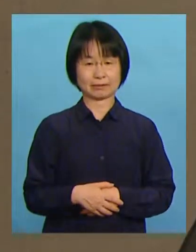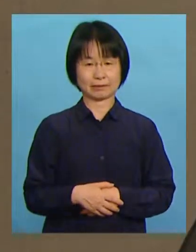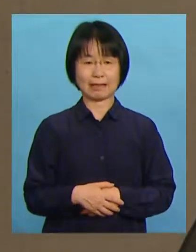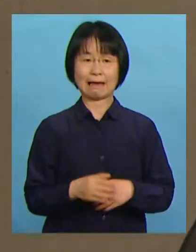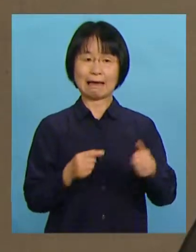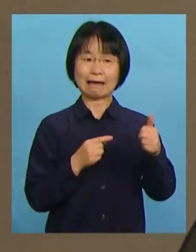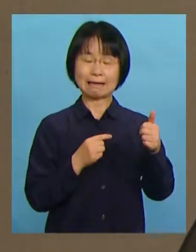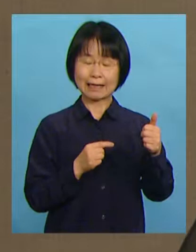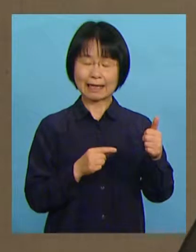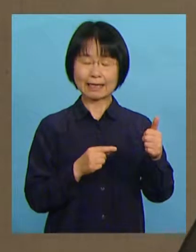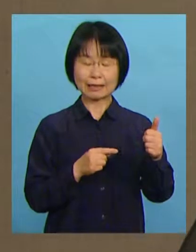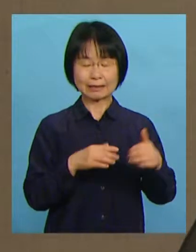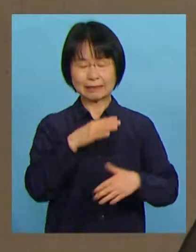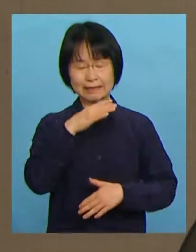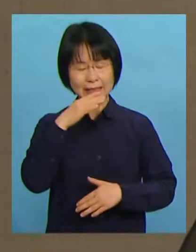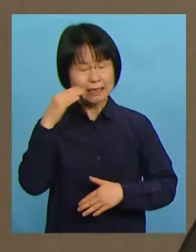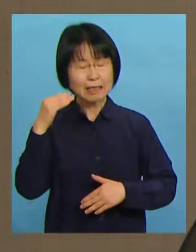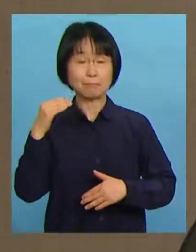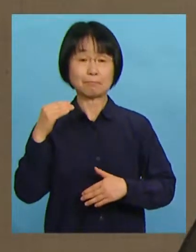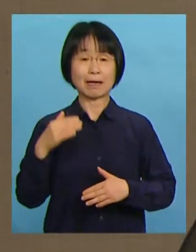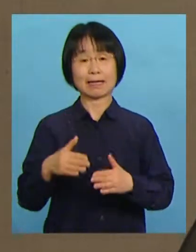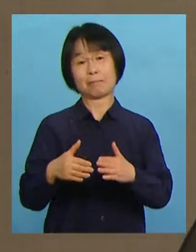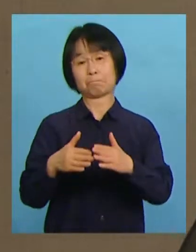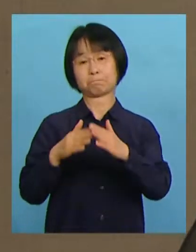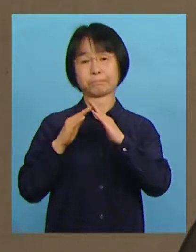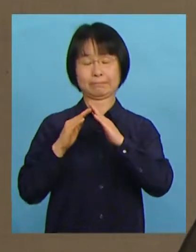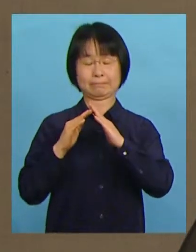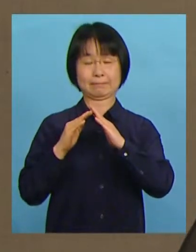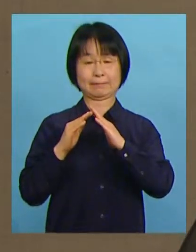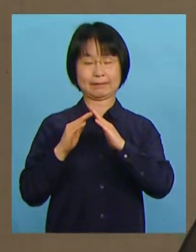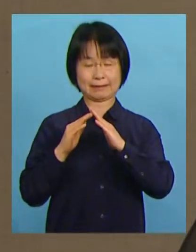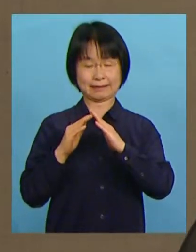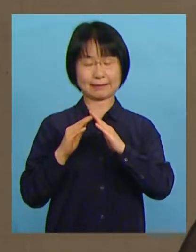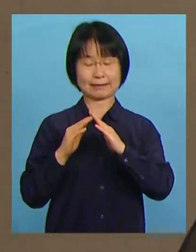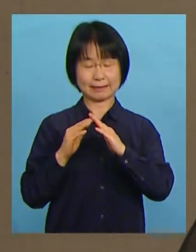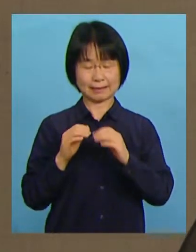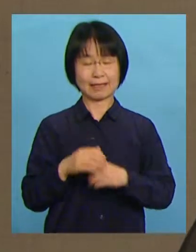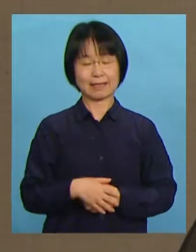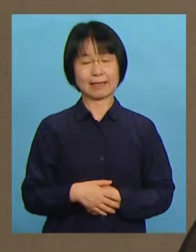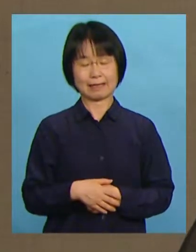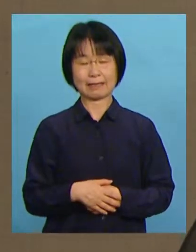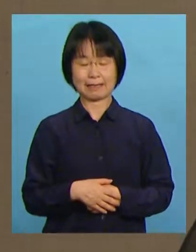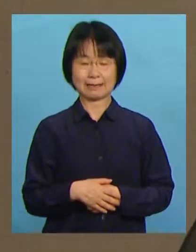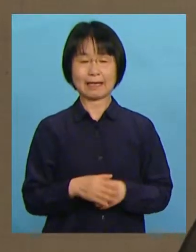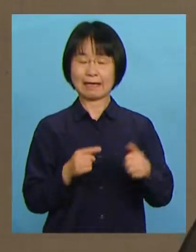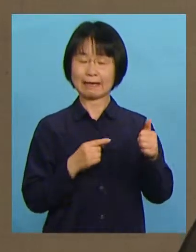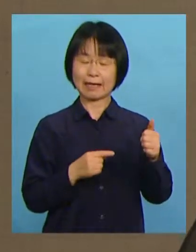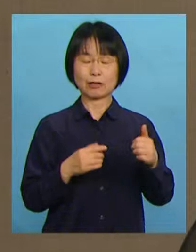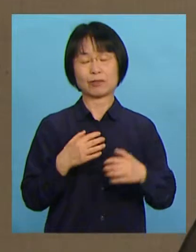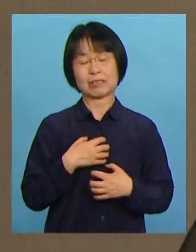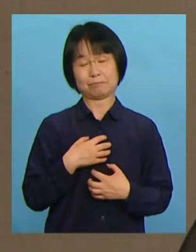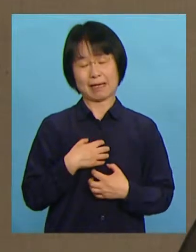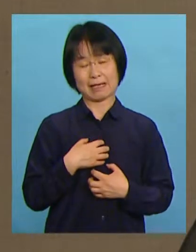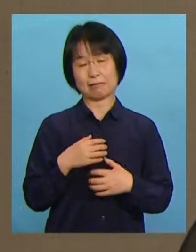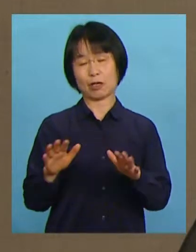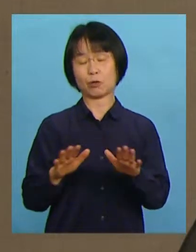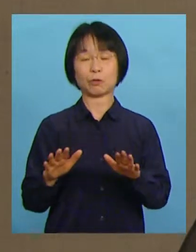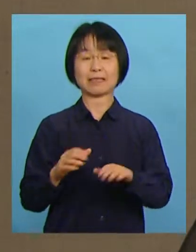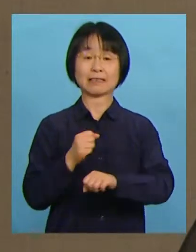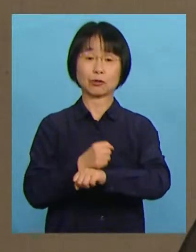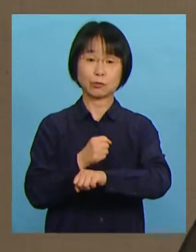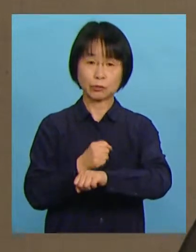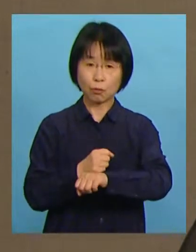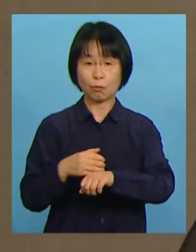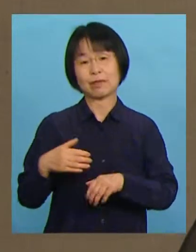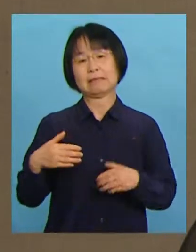さんの代で大きな商家に成長しましたので、有賢さんの心配は自分の子どもたちが苦労を知らずに育ったこ